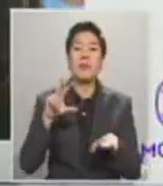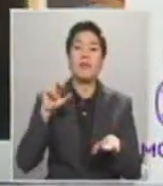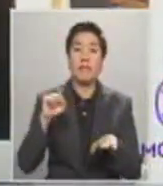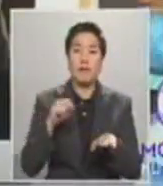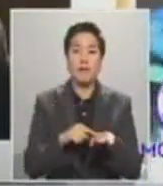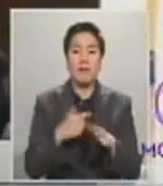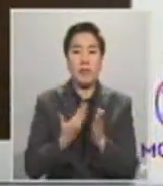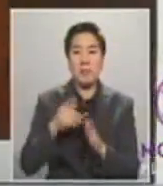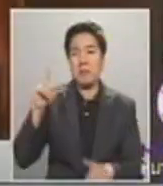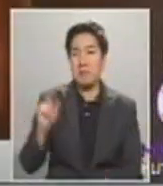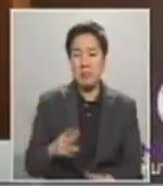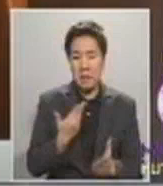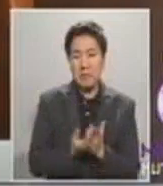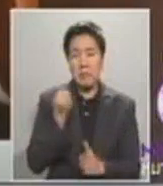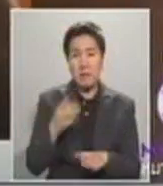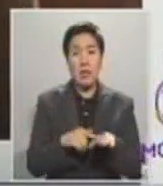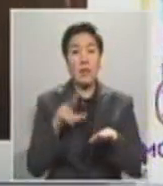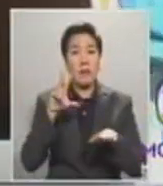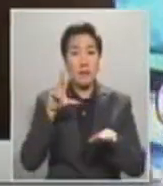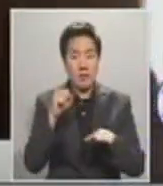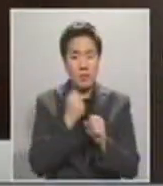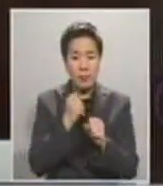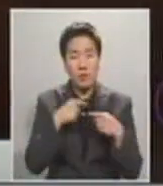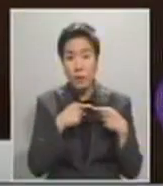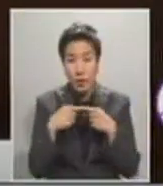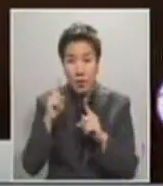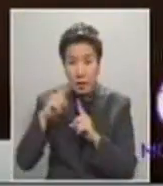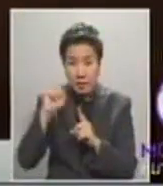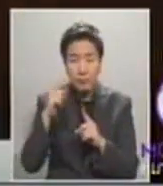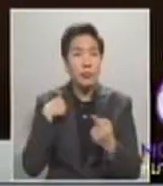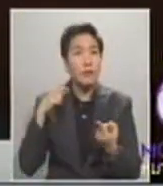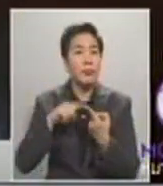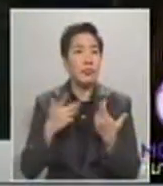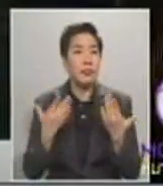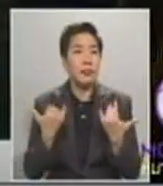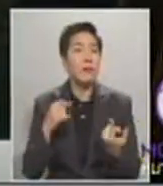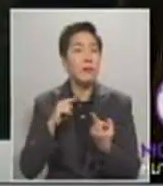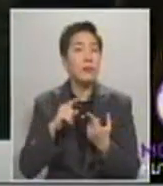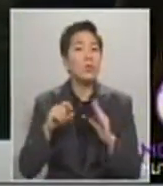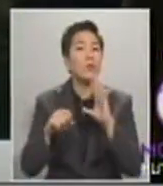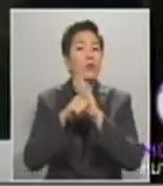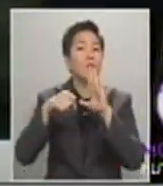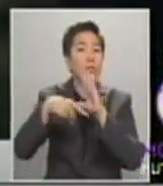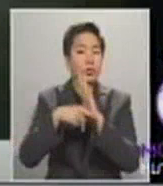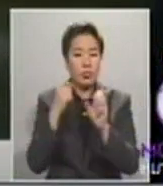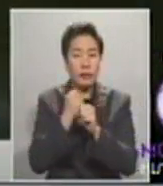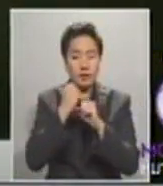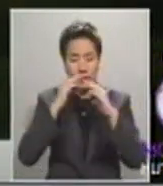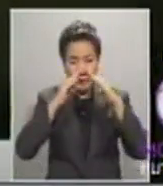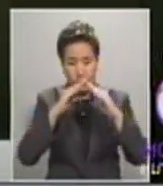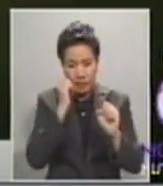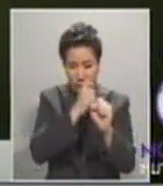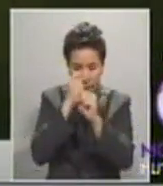300,000 บาทนะคะไม่ใช่ถูกๆ เอาละสิ ไปต่อนู่นที่แถวๆสุพรรณบุรีด้วยนะอำเภออู่